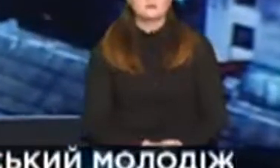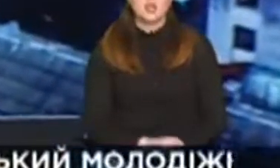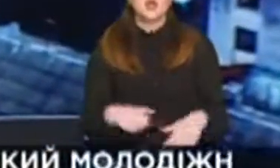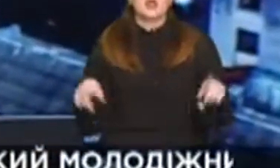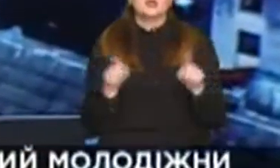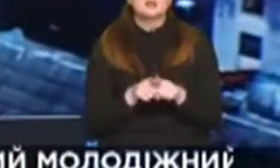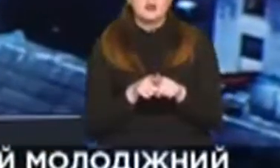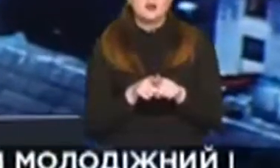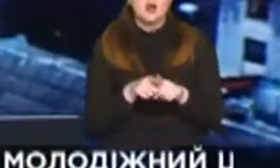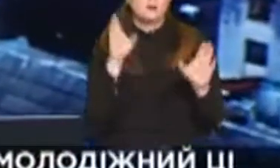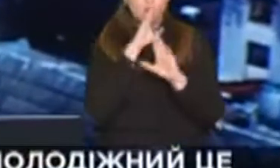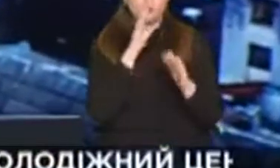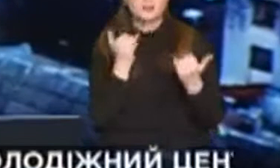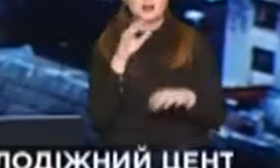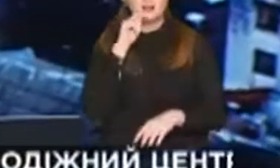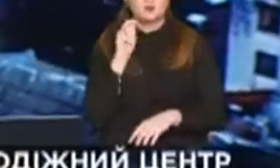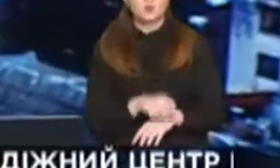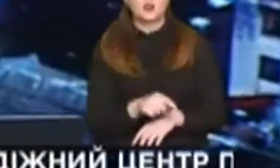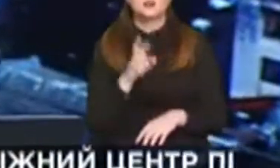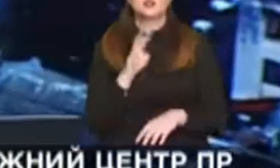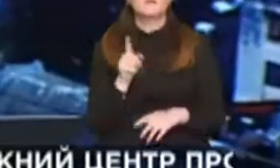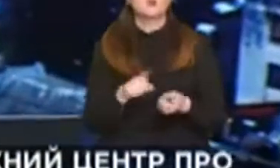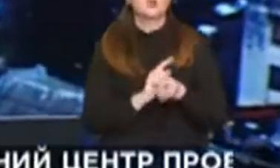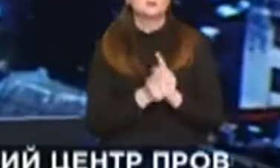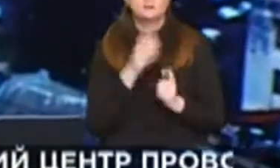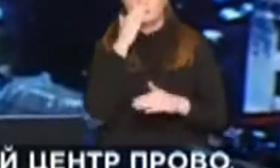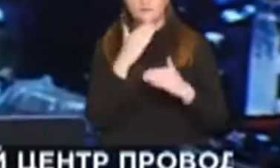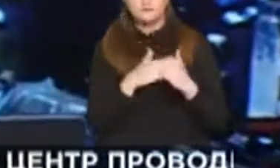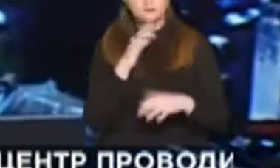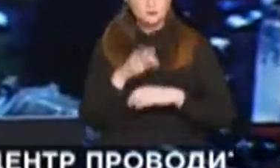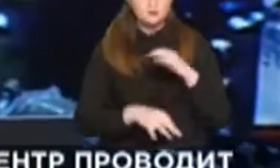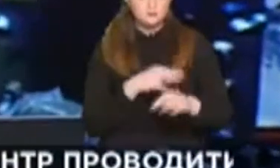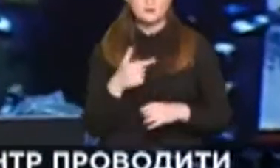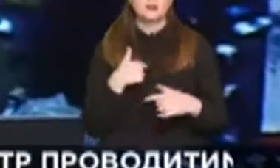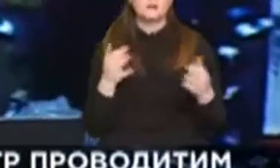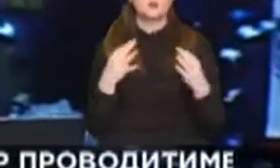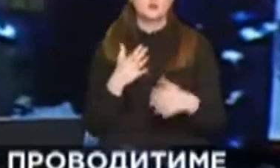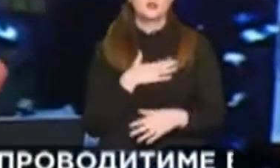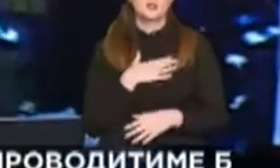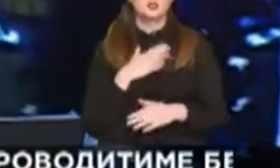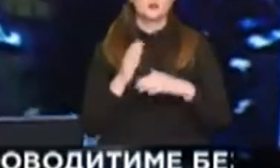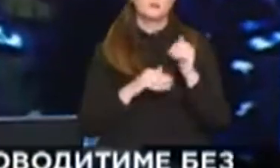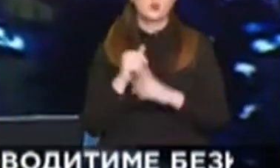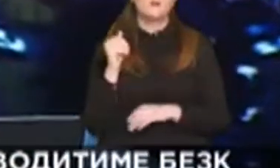Ну така строката погода зараз в Україні, як вона зміниться в найближчу добу, нам розкаже наша